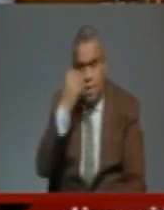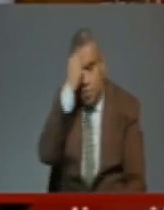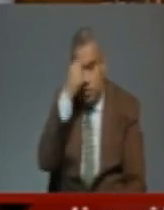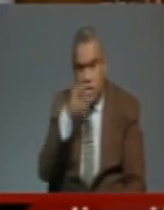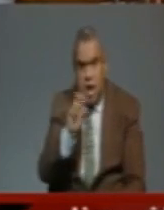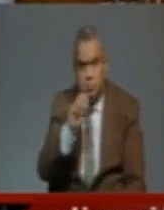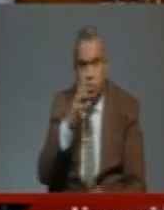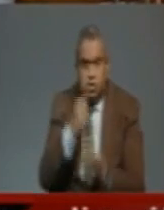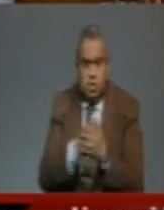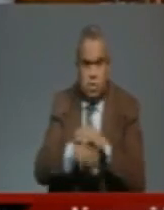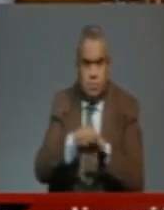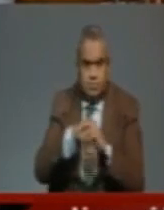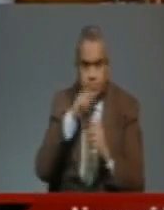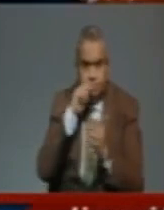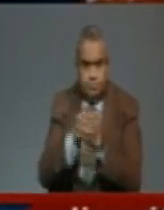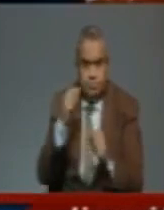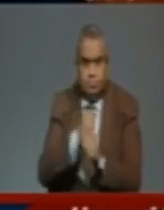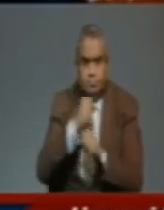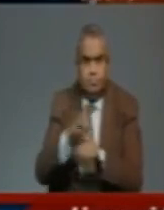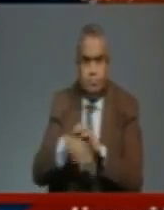الله، وسيادتك تشرفنا برفع العلم عليهم.